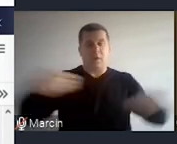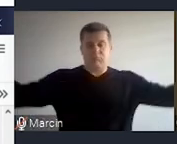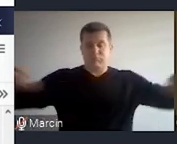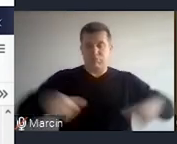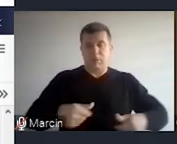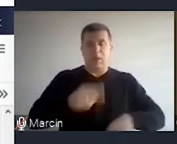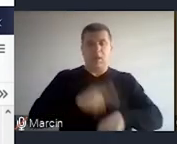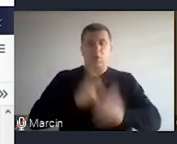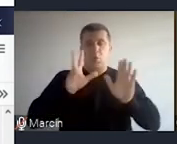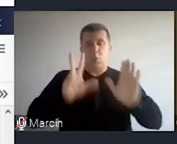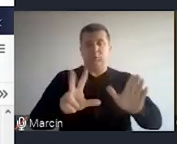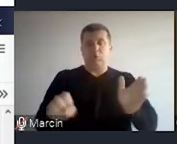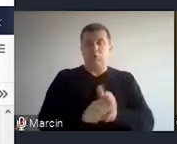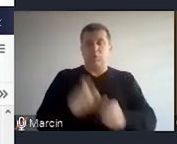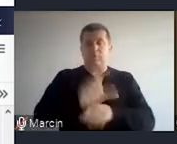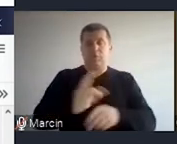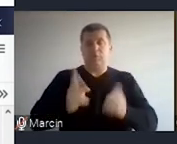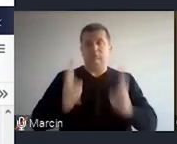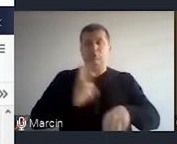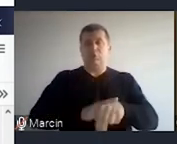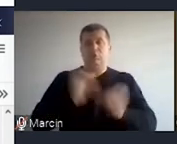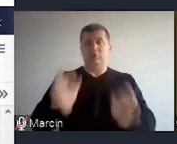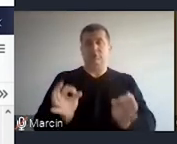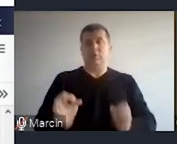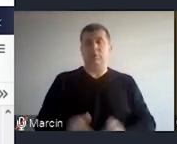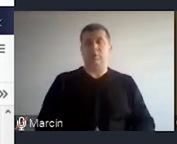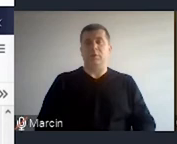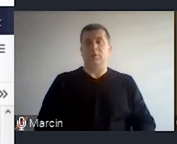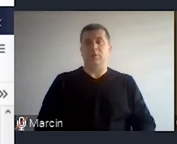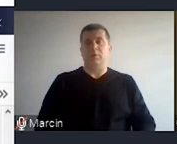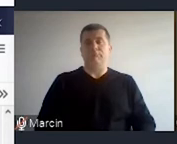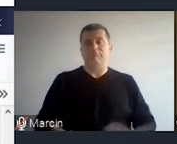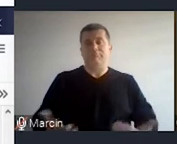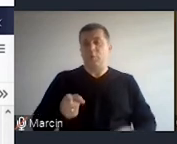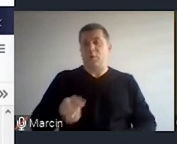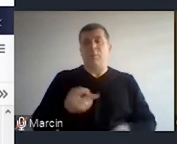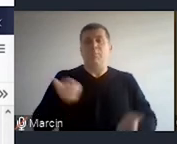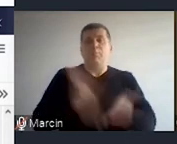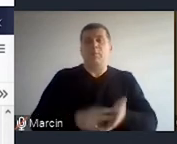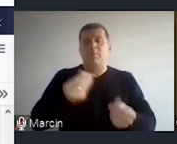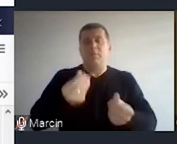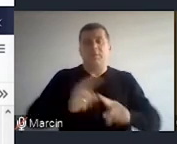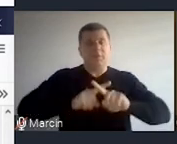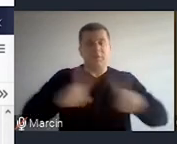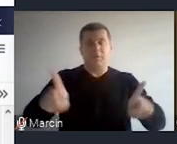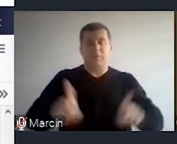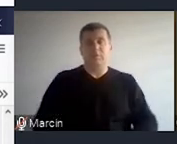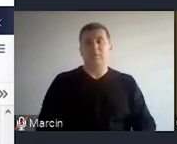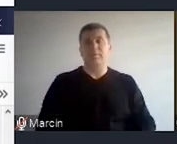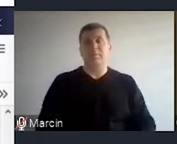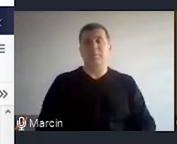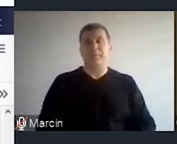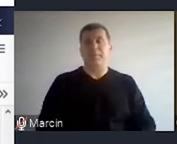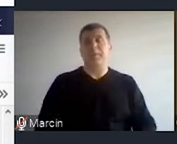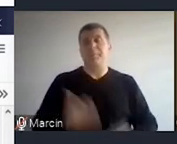pracę między 8 a 12 w dniu dzisiejszym, no to mamy typowe podwójne finansowanie. Z